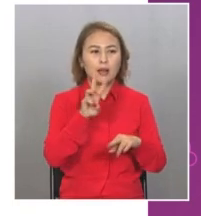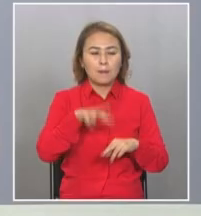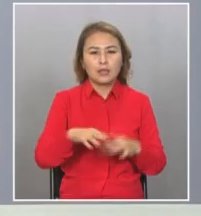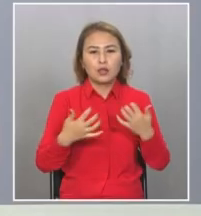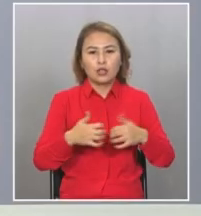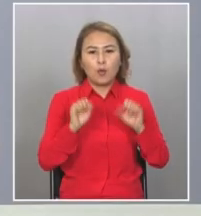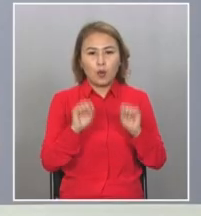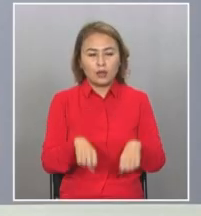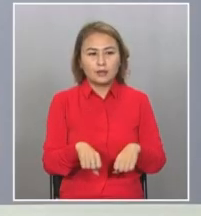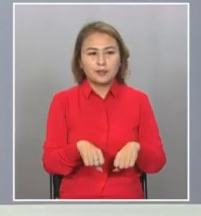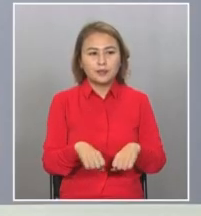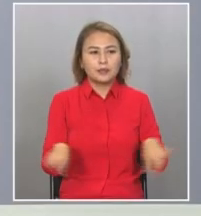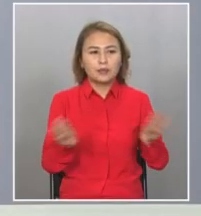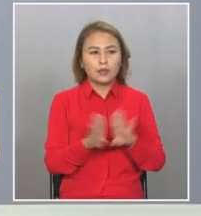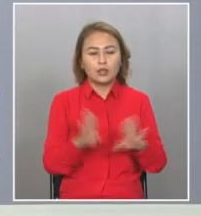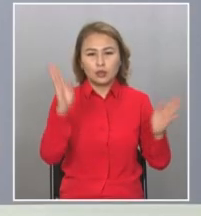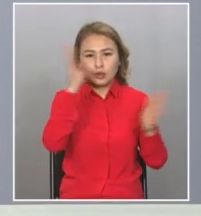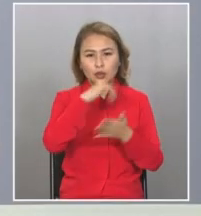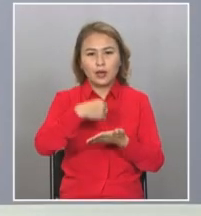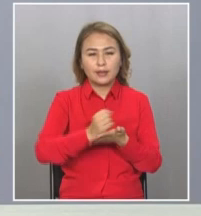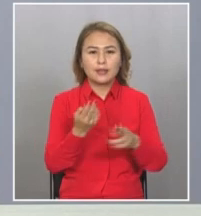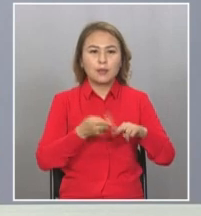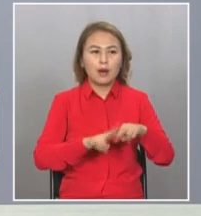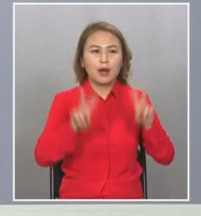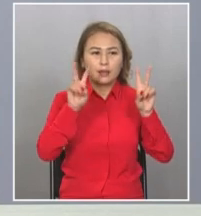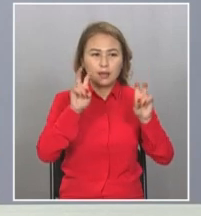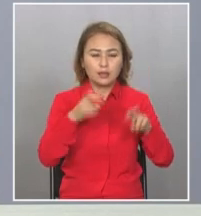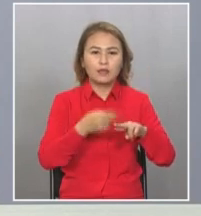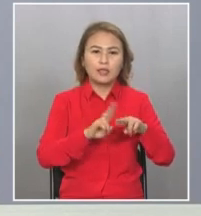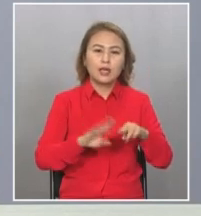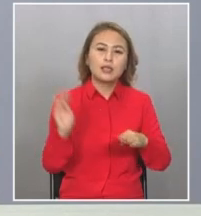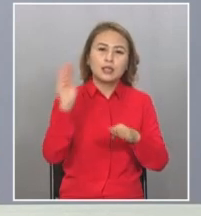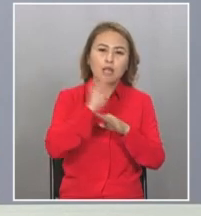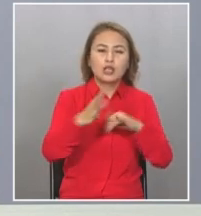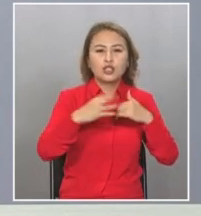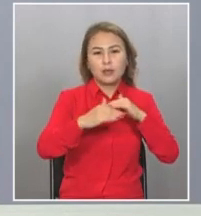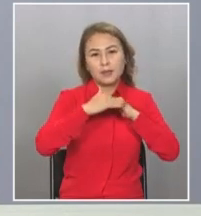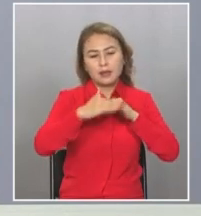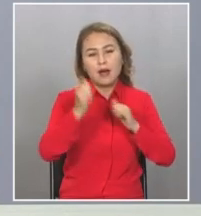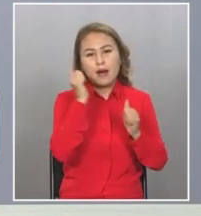квадратпен өрнектеледі. Күн тұрақтысы деп аталады. Орта есеппен жер бетінің әр